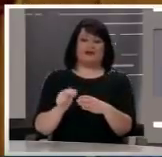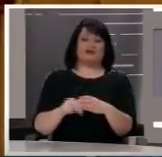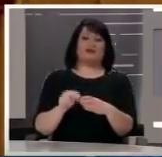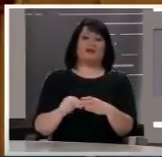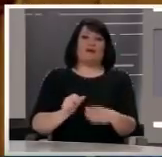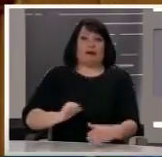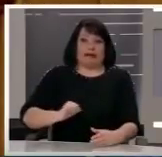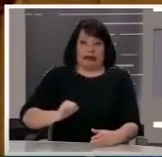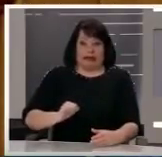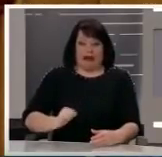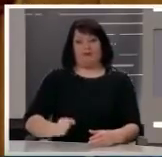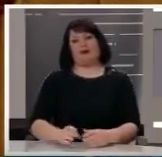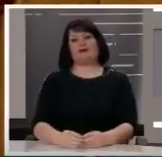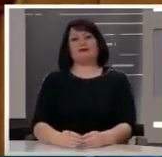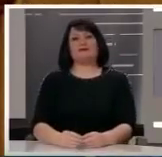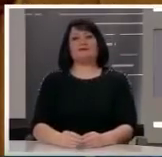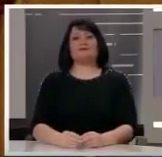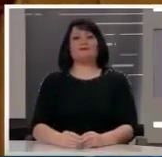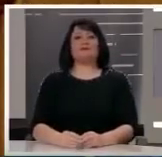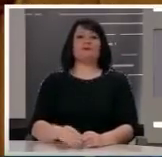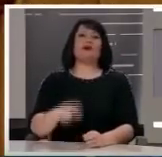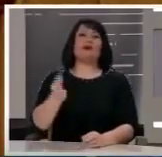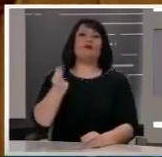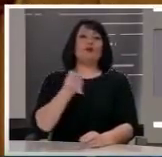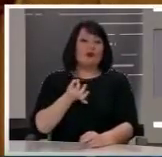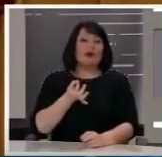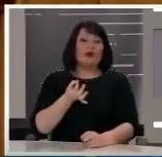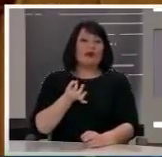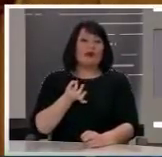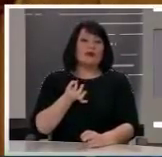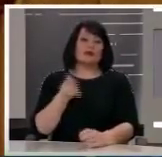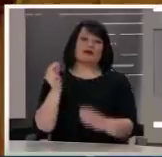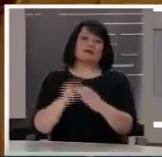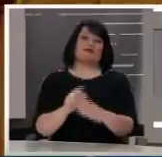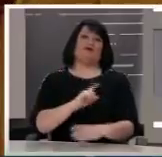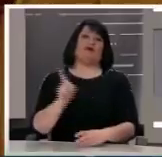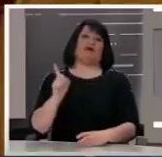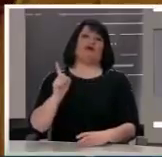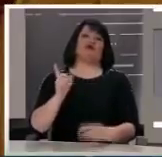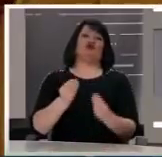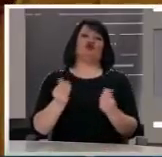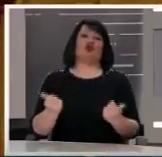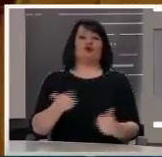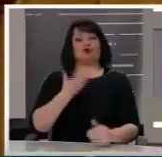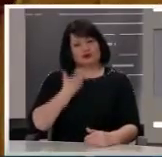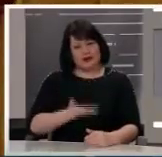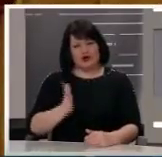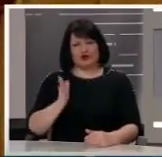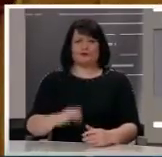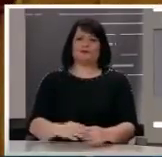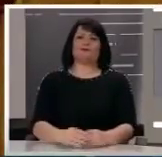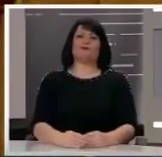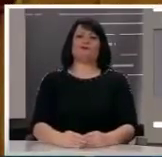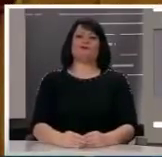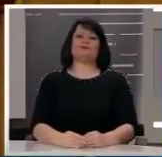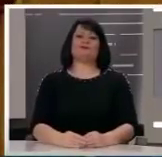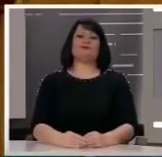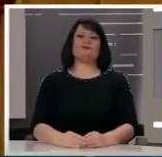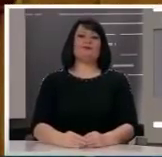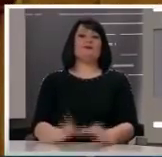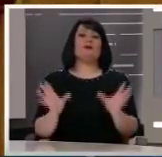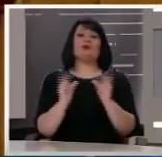Το τρέματε. Και επιλέξατε παρουσία μη ψήφο. Συγχαρητήρια. Και τελειώνω κύριε Πρόεδρε με μία